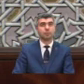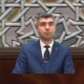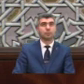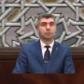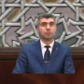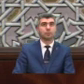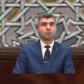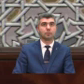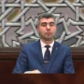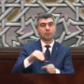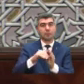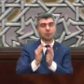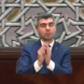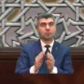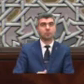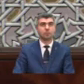النائب العدالة والتنمية.